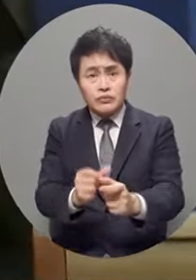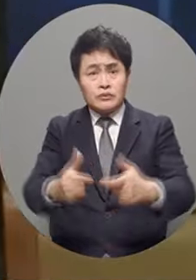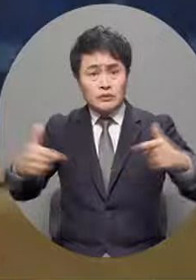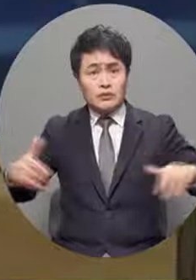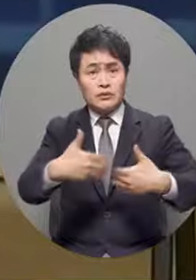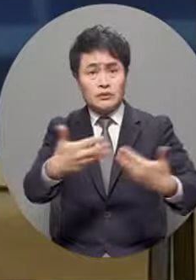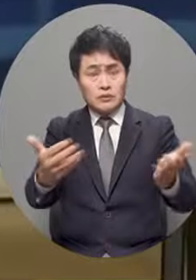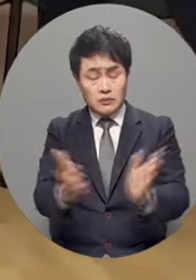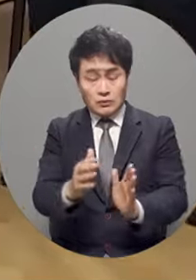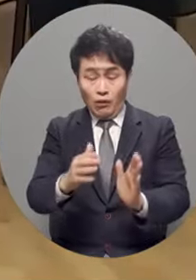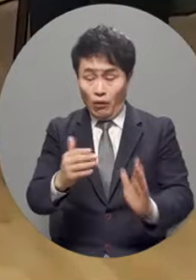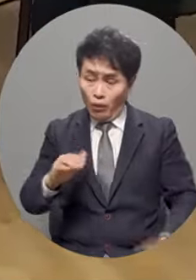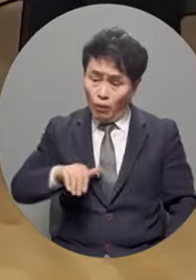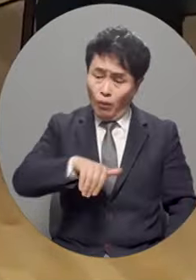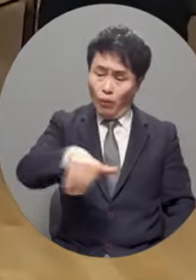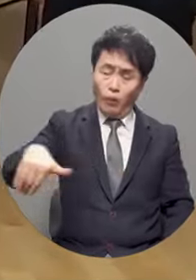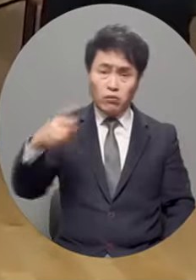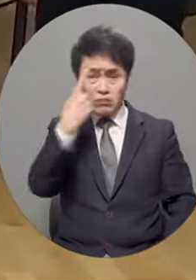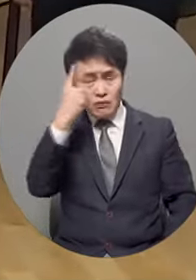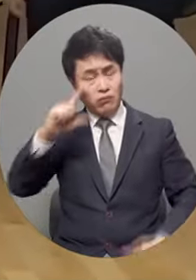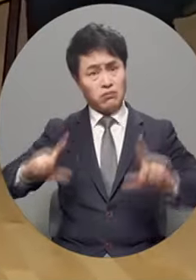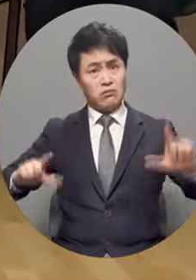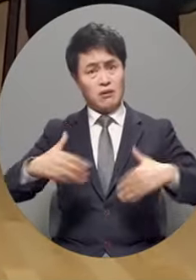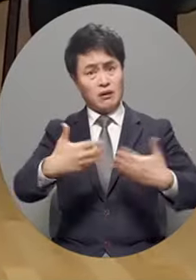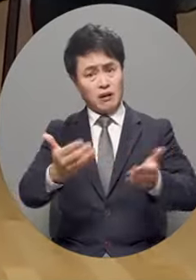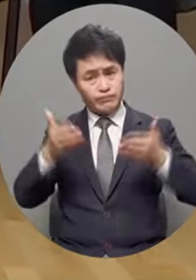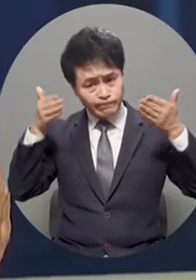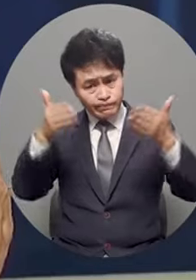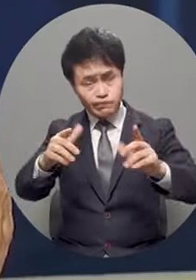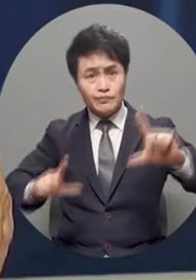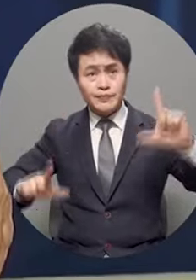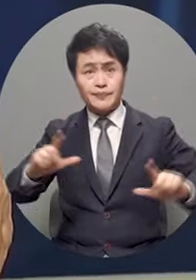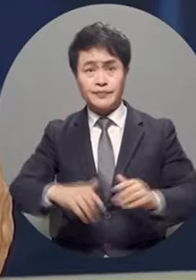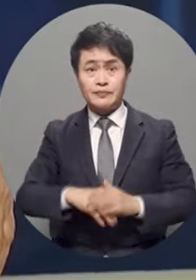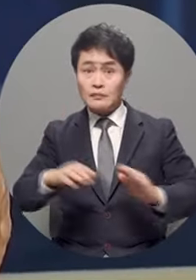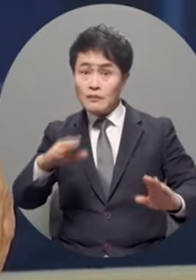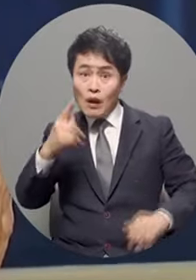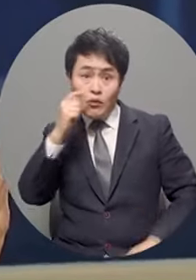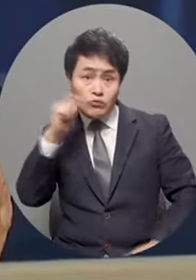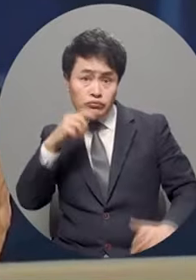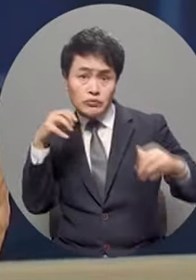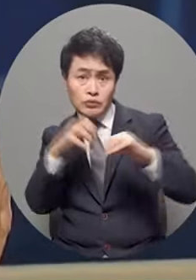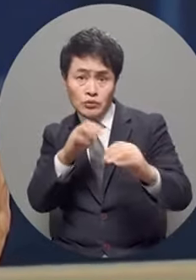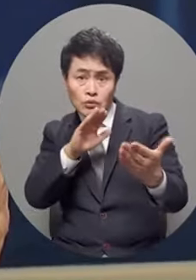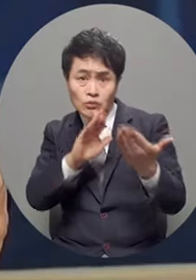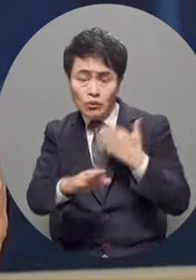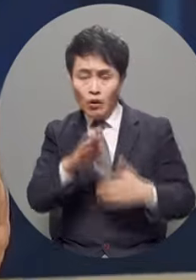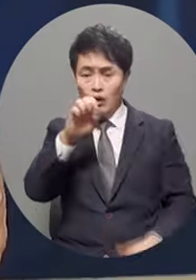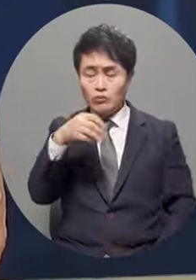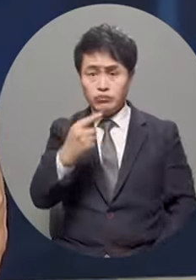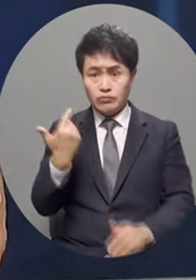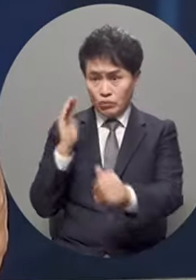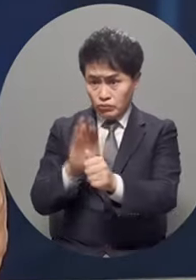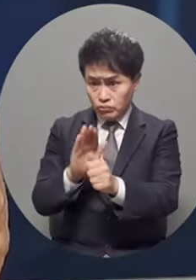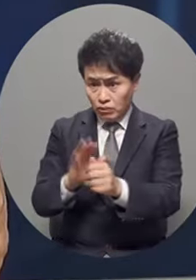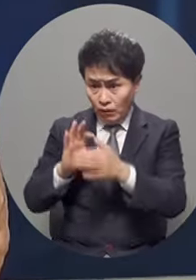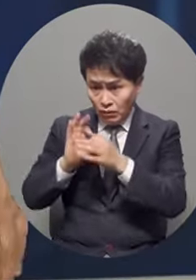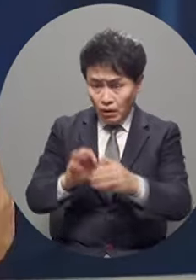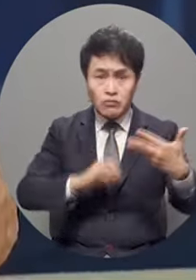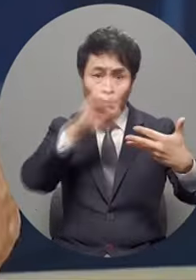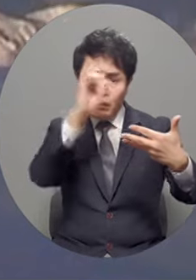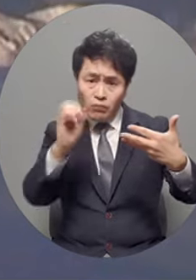호위무사를 자청하고 나서는 듯한 러시아의 태도는 주목할 만합니다. 우크라이나와의 전쟁 후에도 푸틴의 지지율은 줄곧